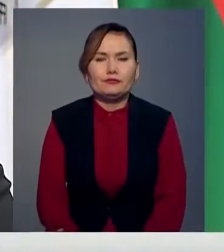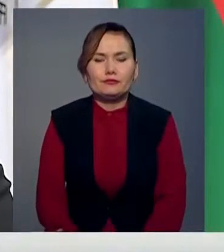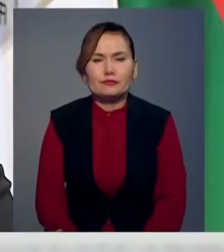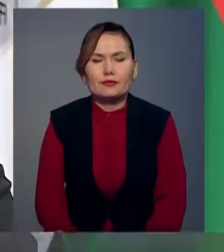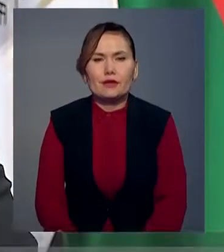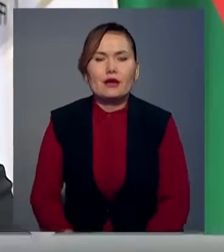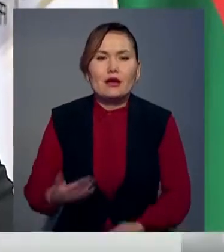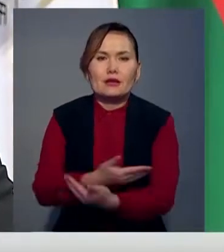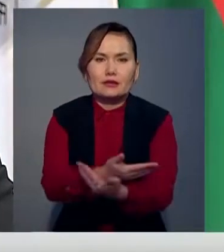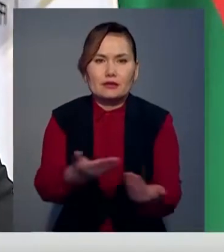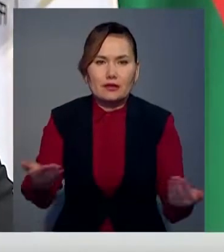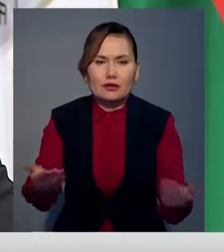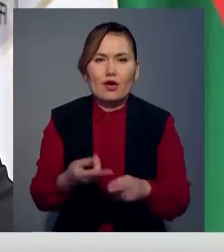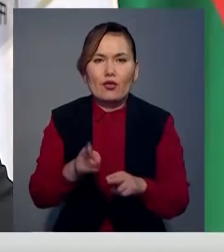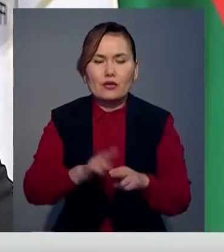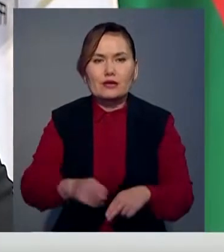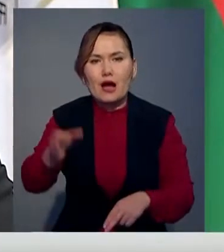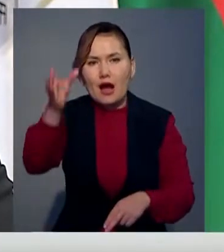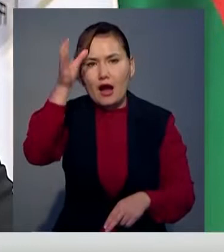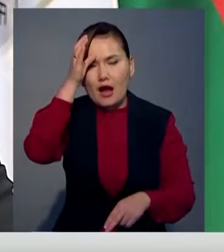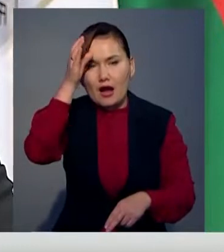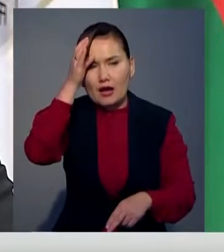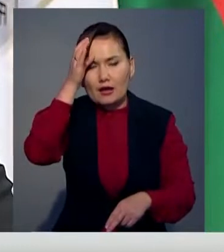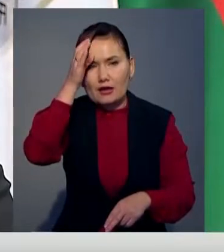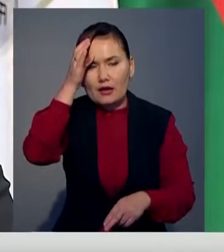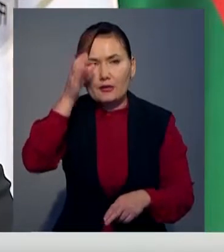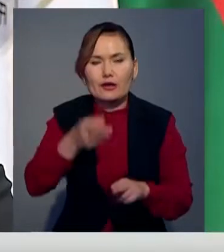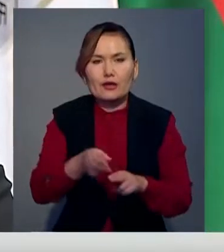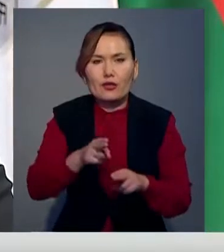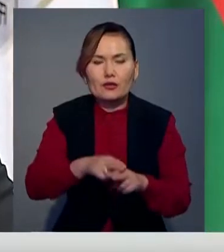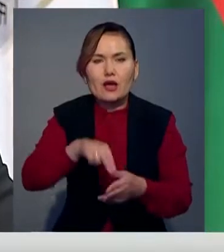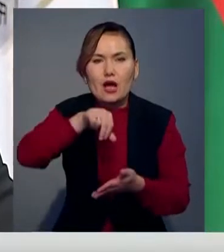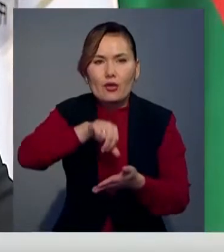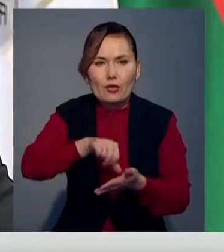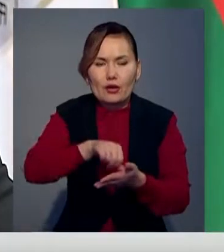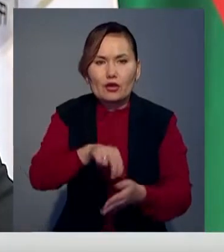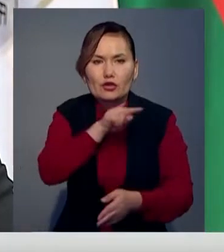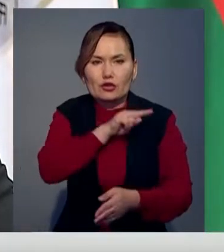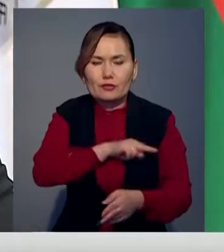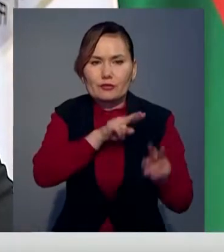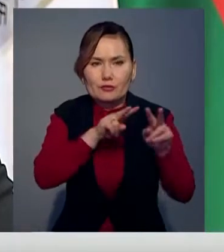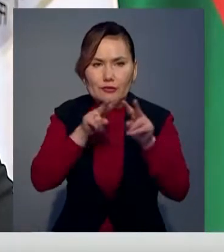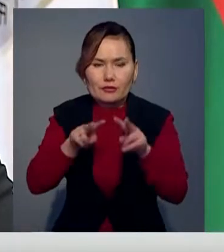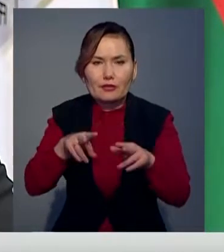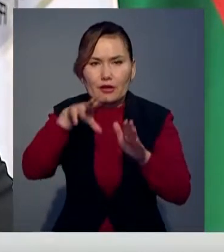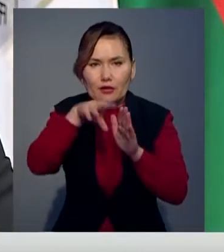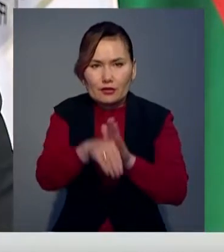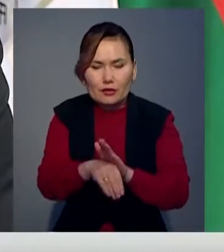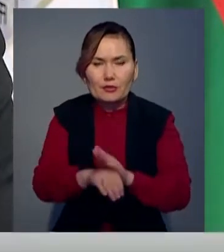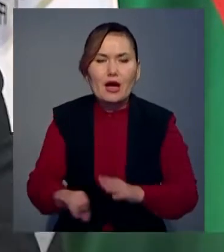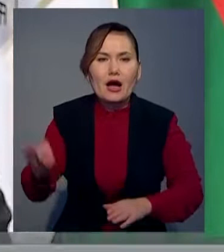Сіздерді осы академияға бақылаушы болуға шақырамын. Одан кейін енді